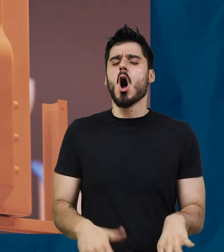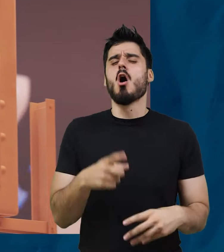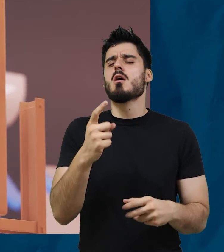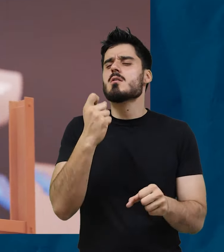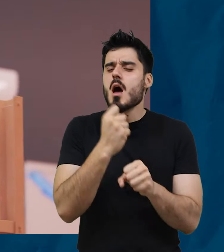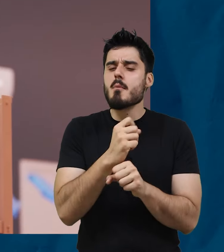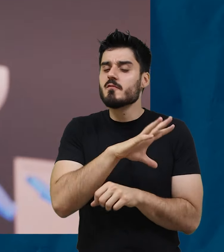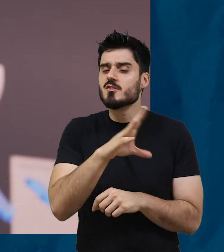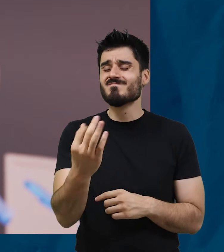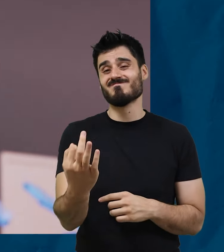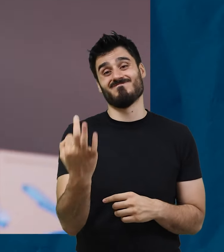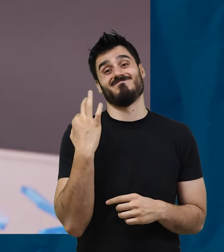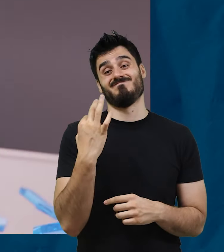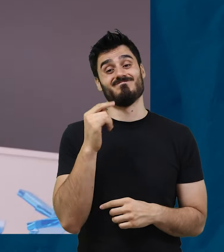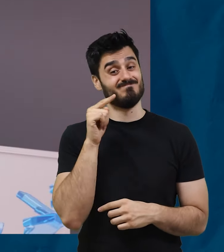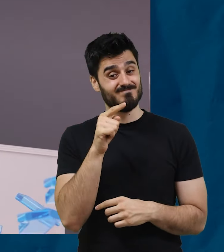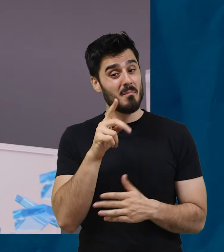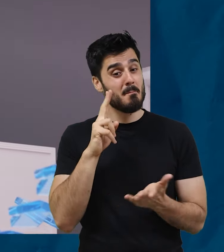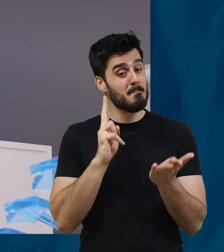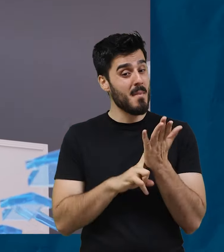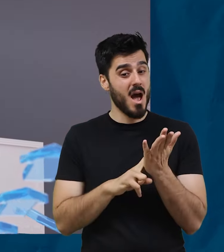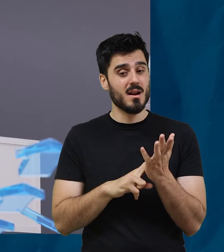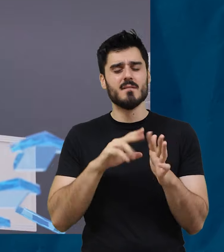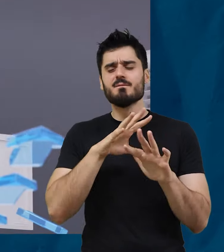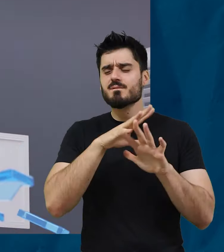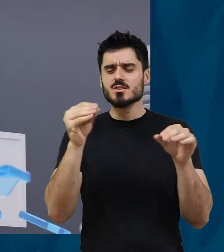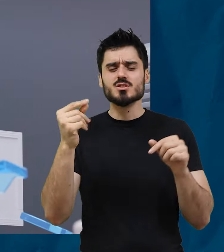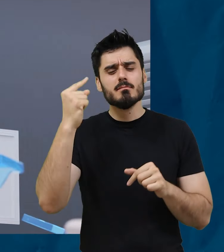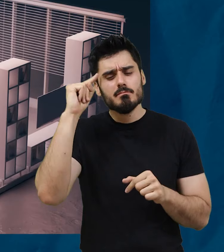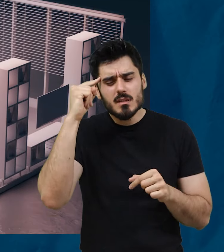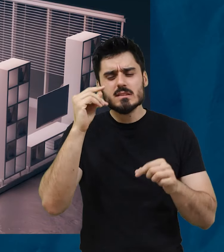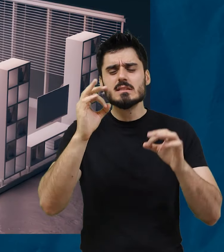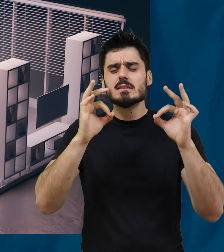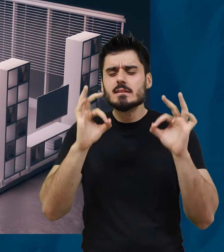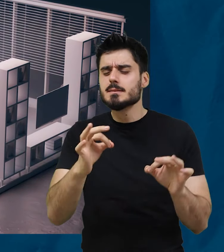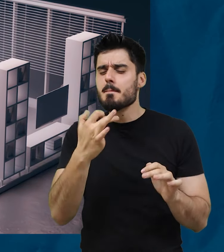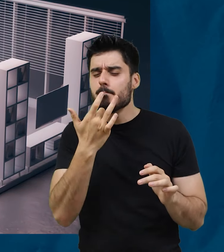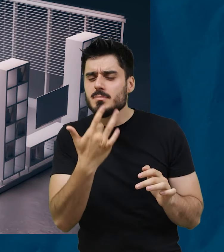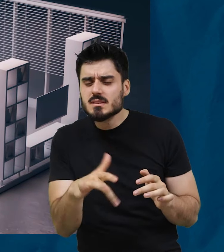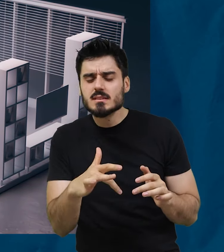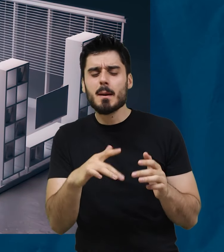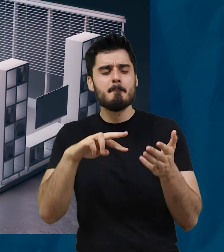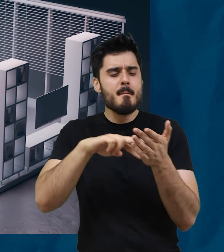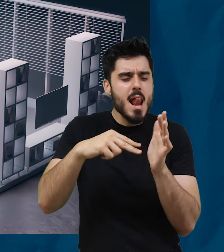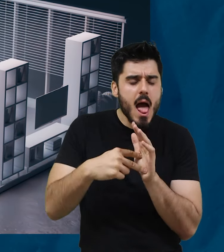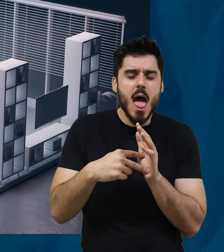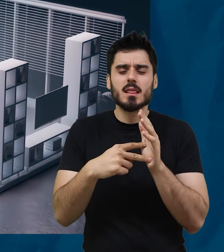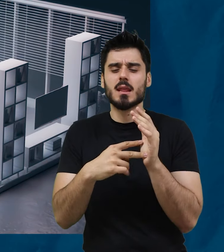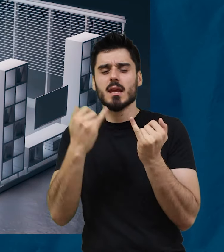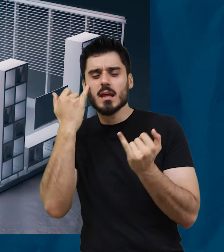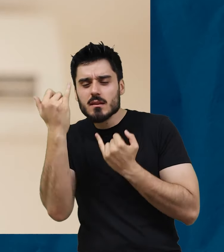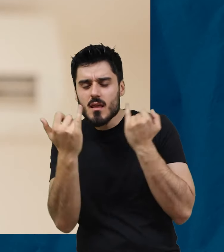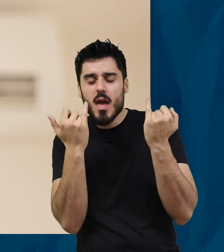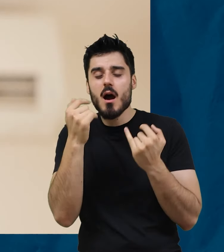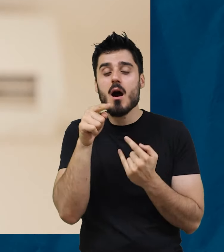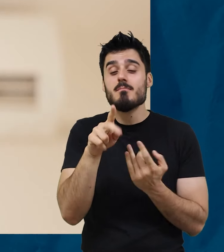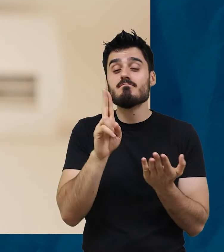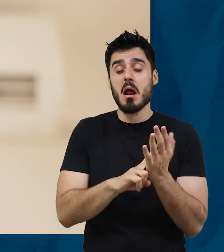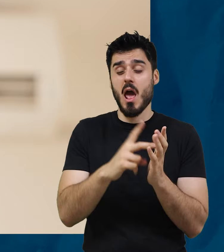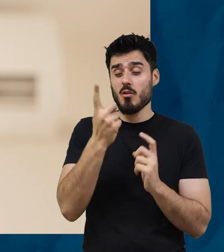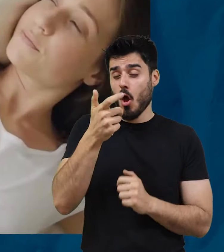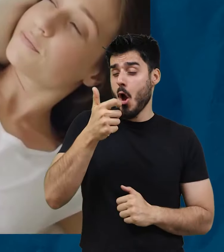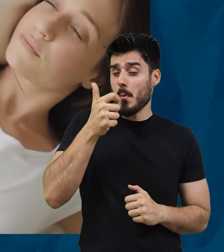си? Всичко това, което виждате, е помислено, създадено и работи само, за да можете да натиснете едно